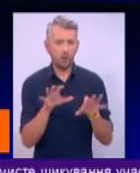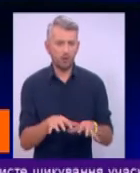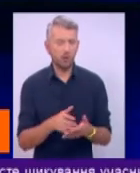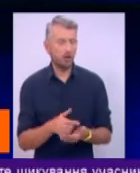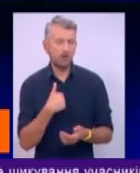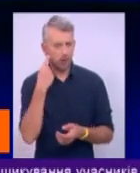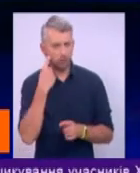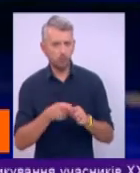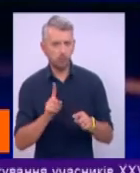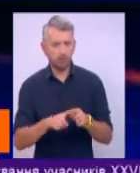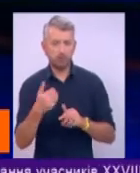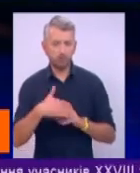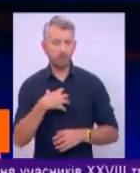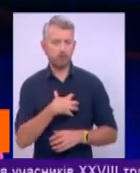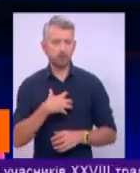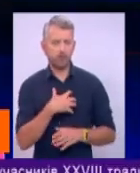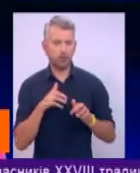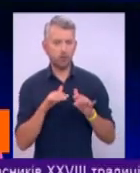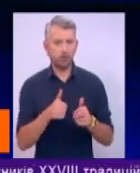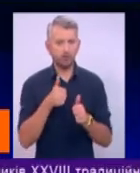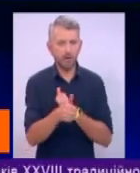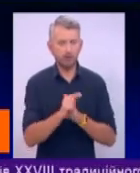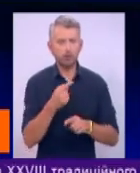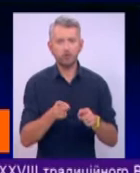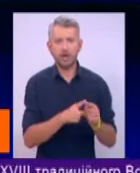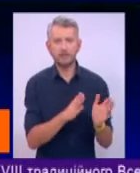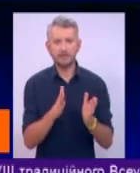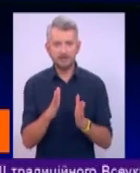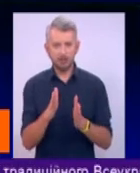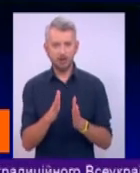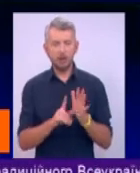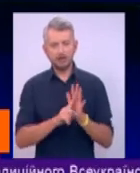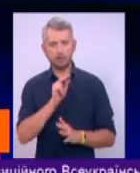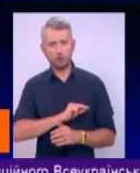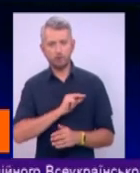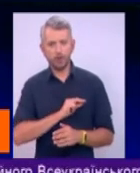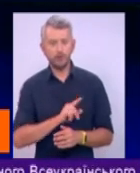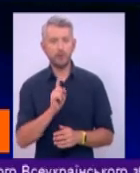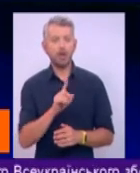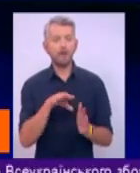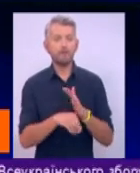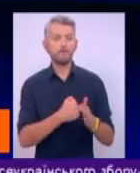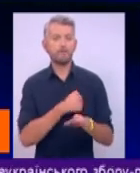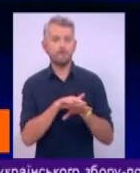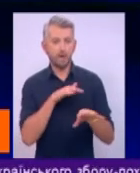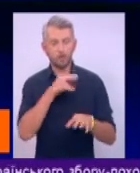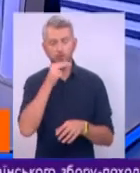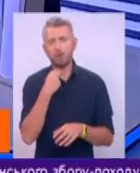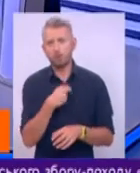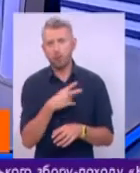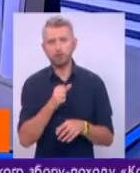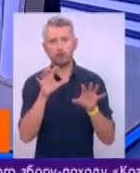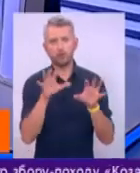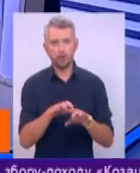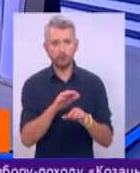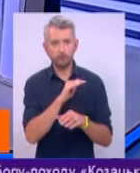я думаю, що це вже важливий крок вперед, щоб ця система запрацювала. Але в війську вже, слава Богу, і на